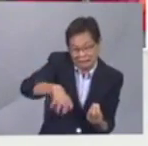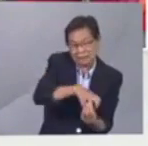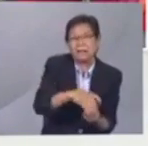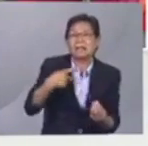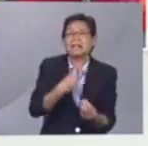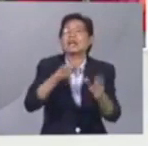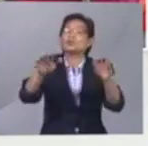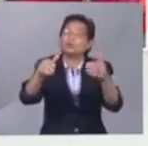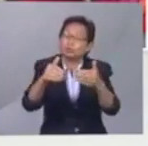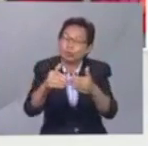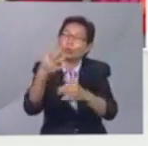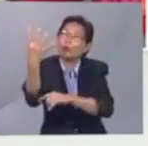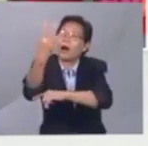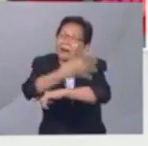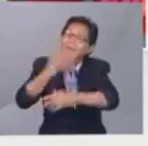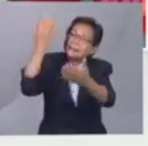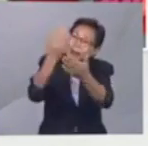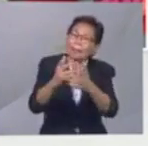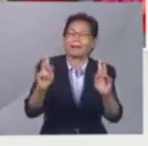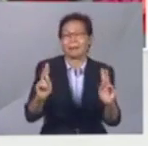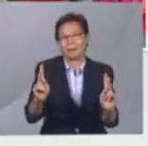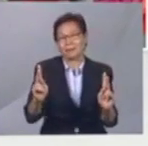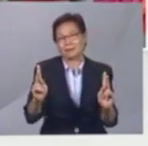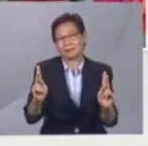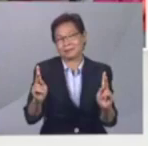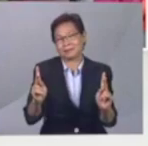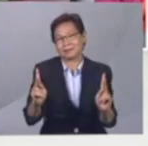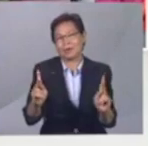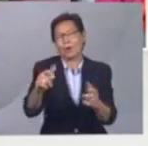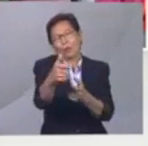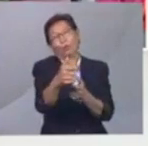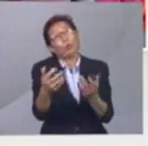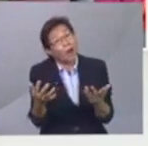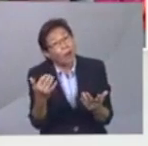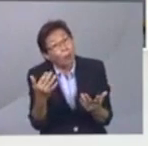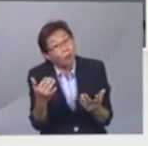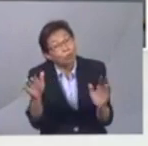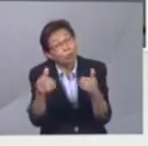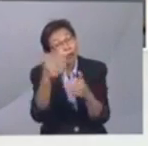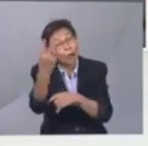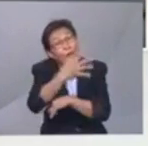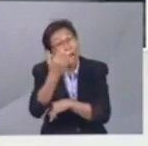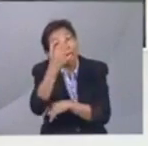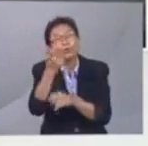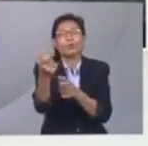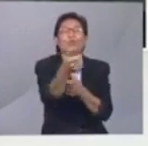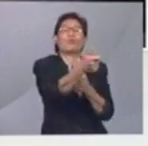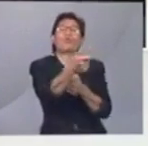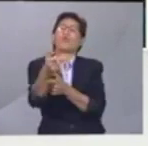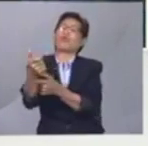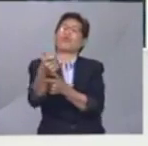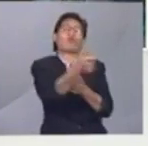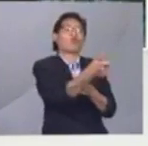4 hari iaitu sehingga hari Khamis supaya sanitasi boleh dilaksanakan di